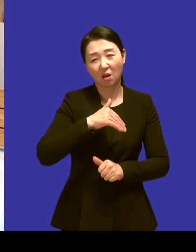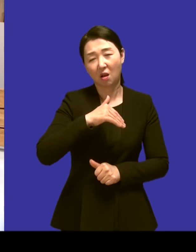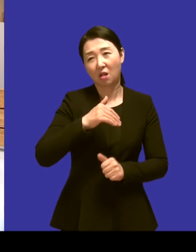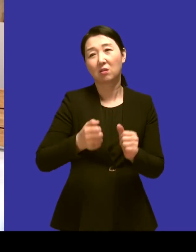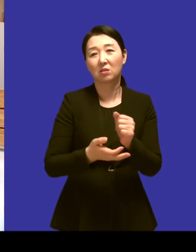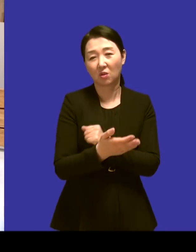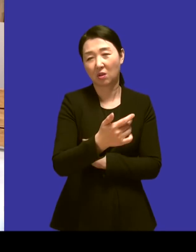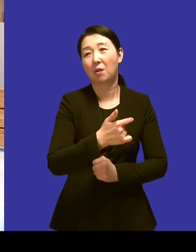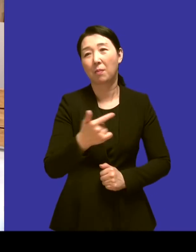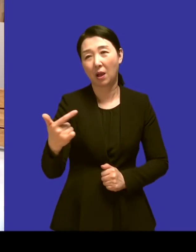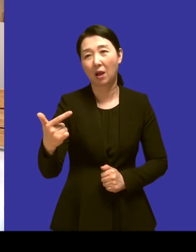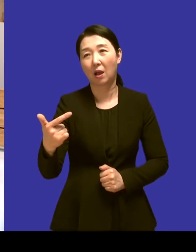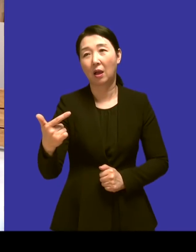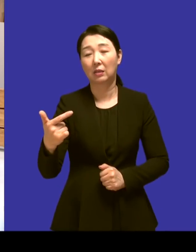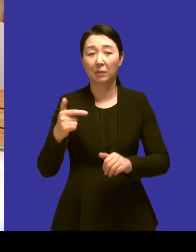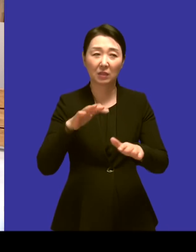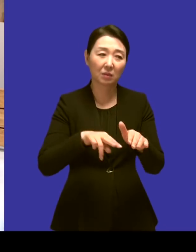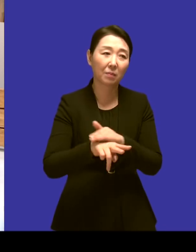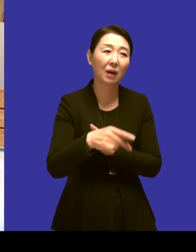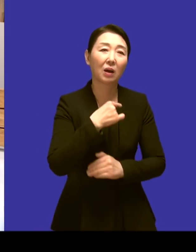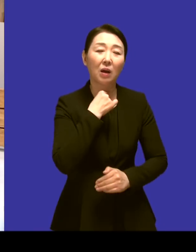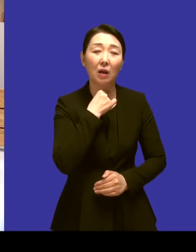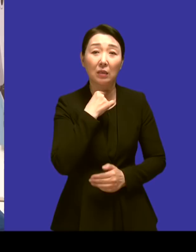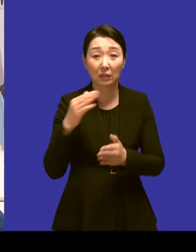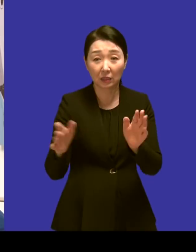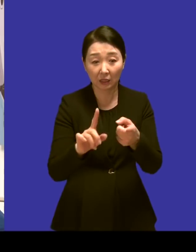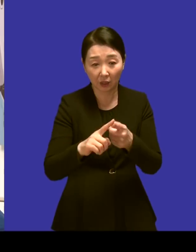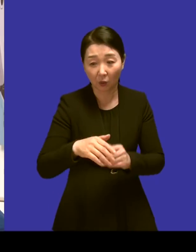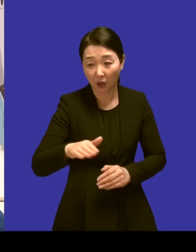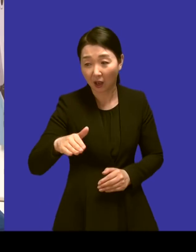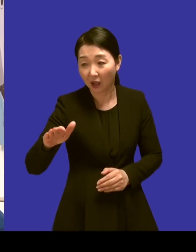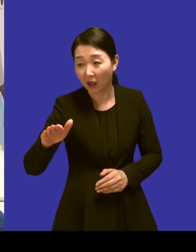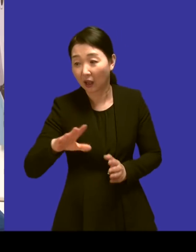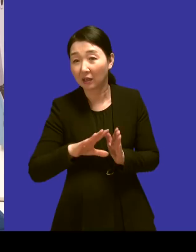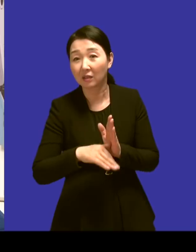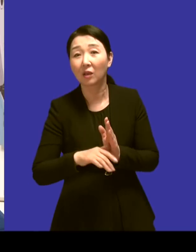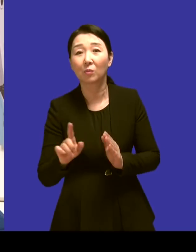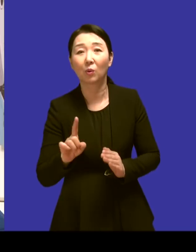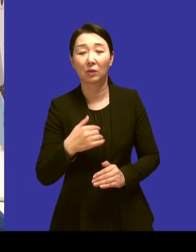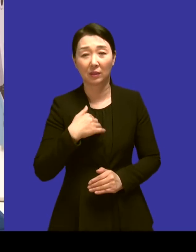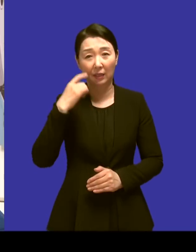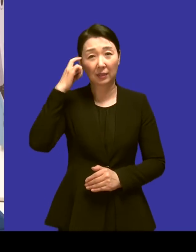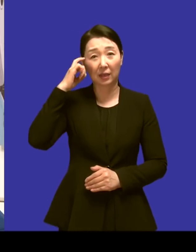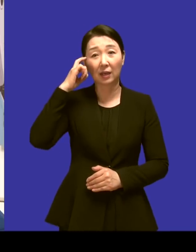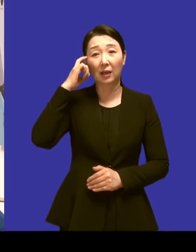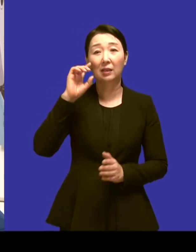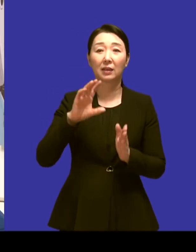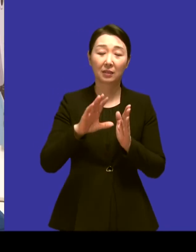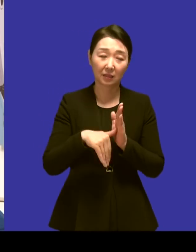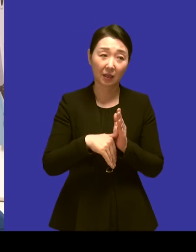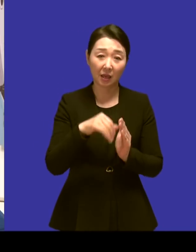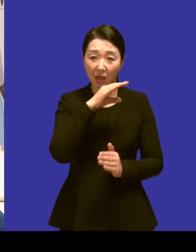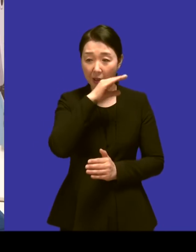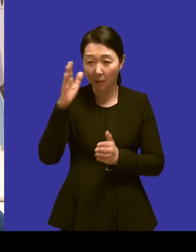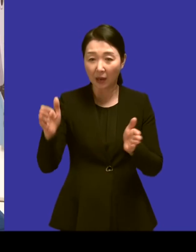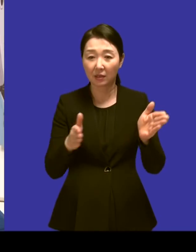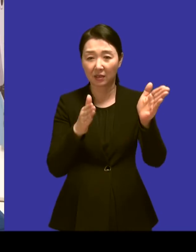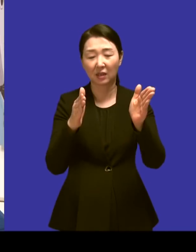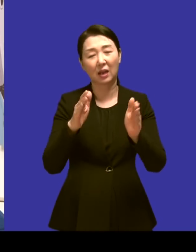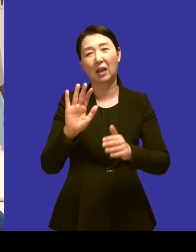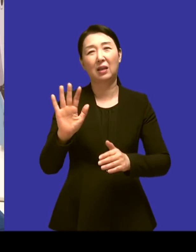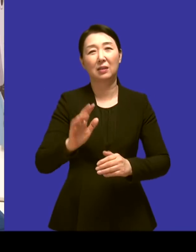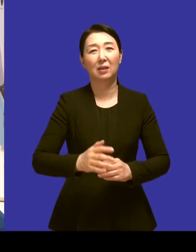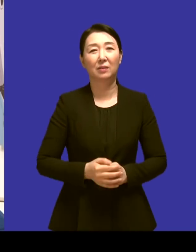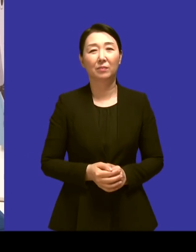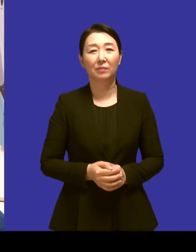잘 여기 받는 벗어나고 사람이고 싶은 생각? 계속 그 길로 가면은 계속 이렇게 제가 생각했을 때의 옳은 길은 확실히